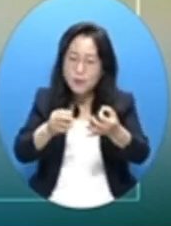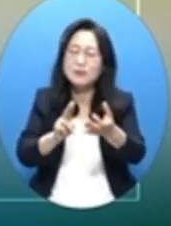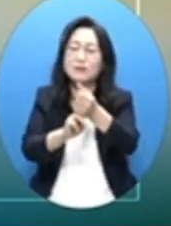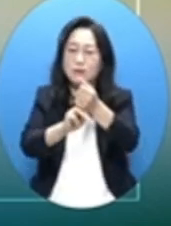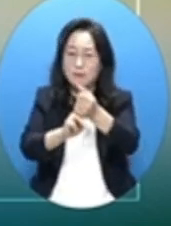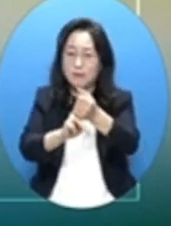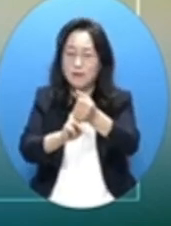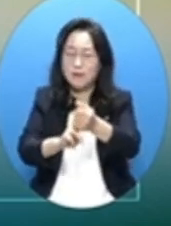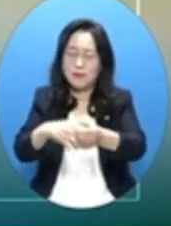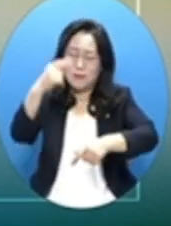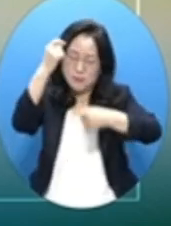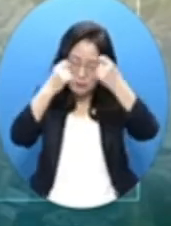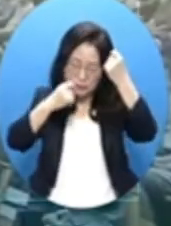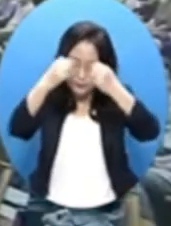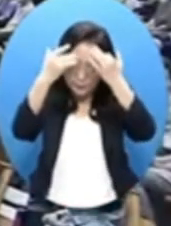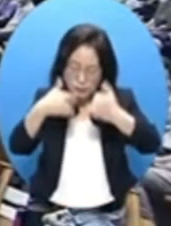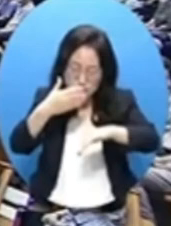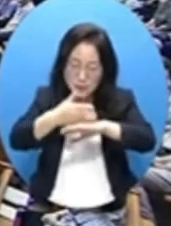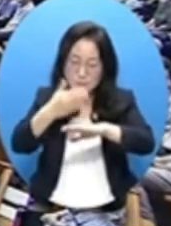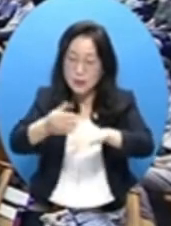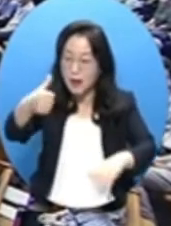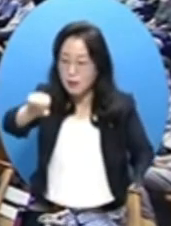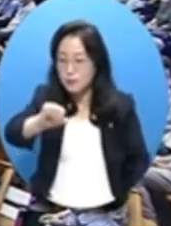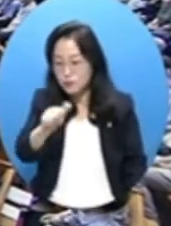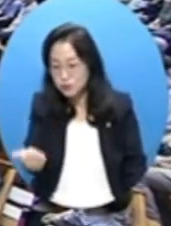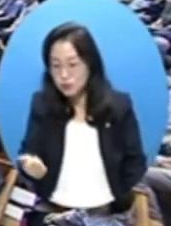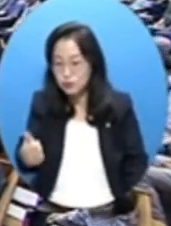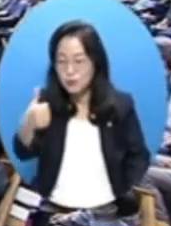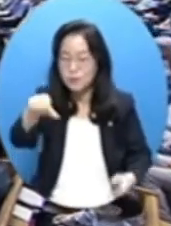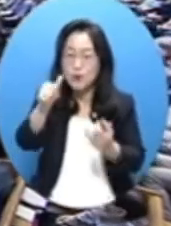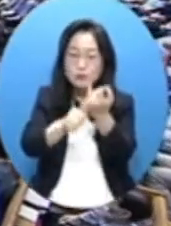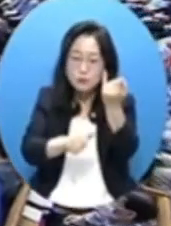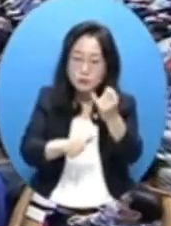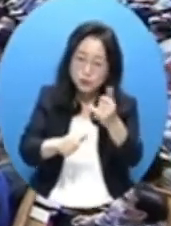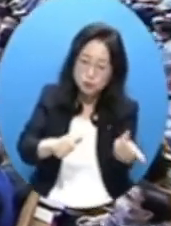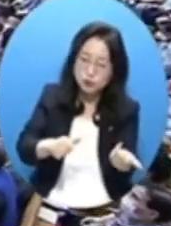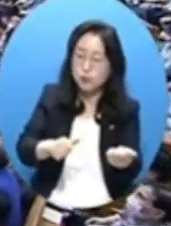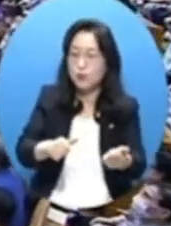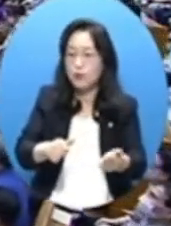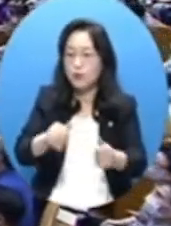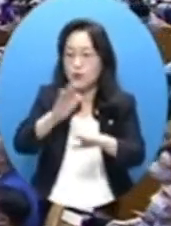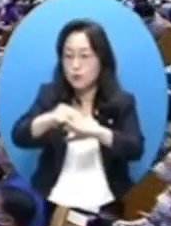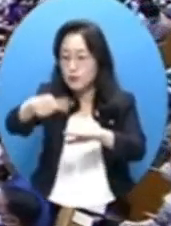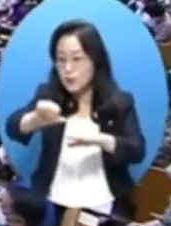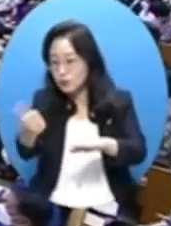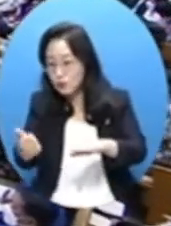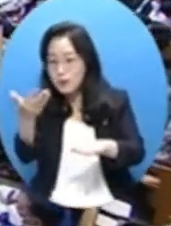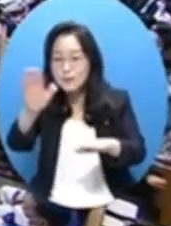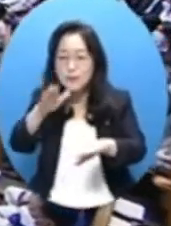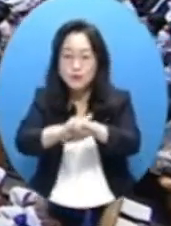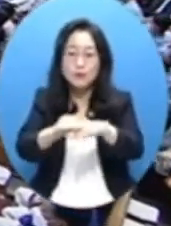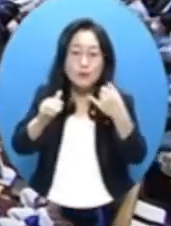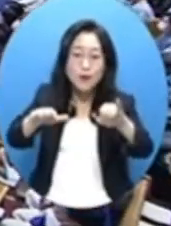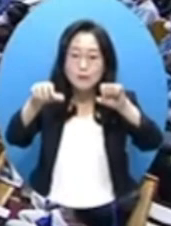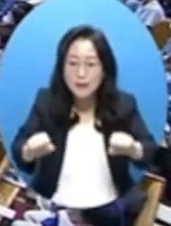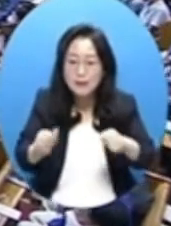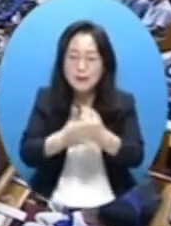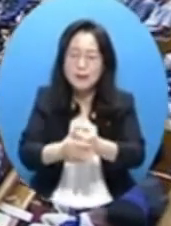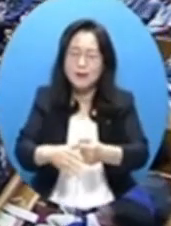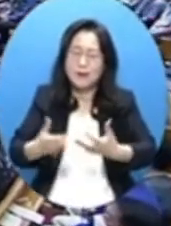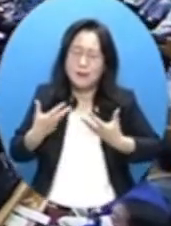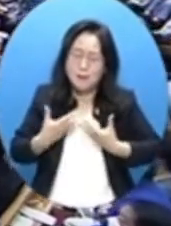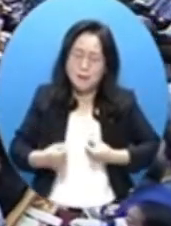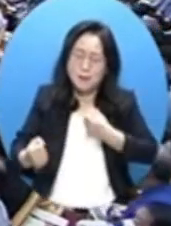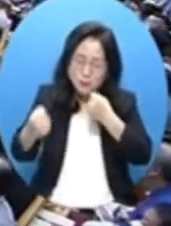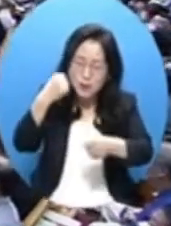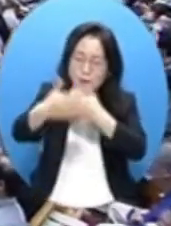흘리며 감사했습니다. 자기 아들도 잃고 며느리도 잃고 손자도 잃었는데 손녀가 살았기 때문에 그 극한 절망 가운데서도